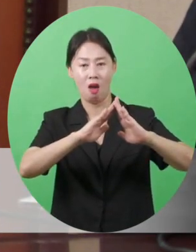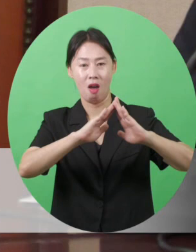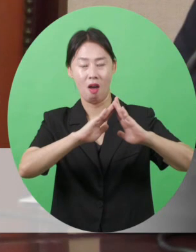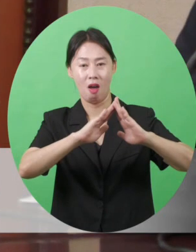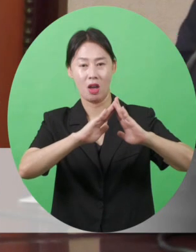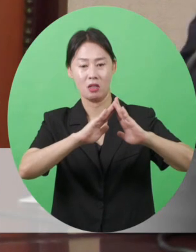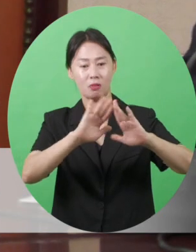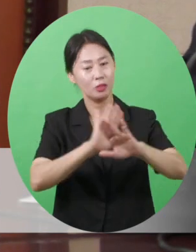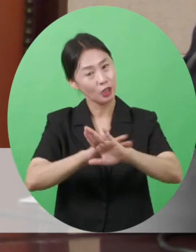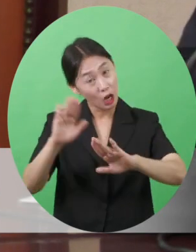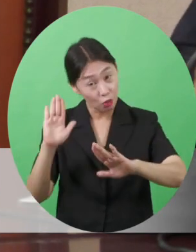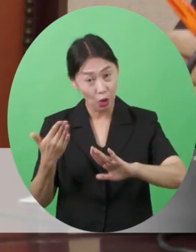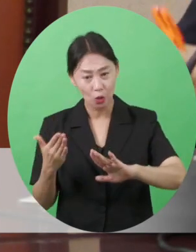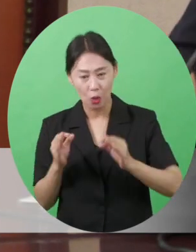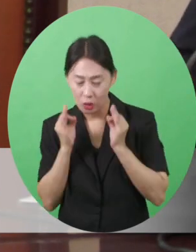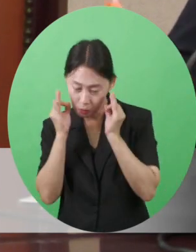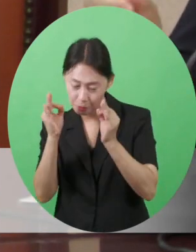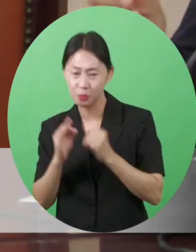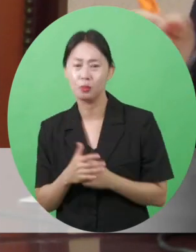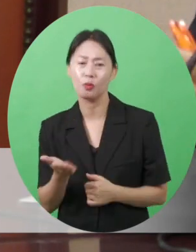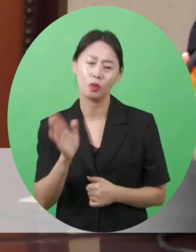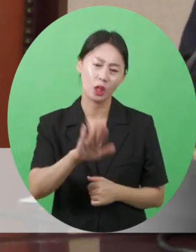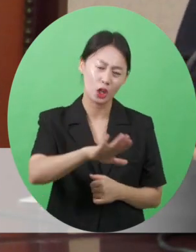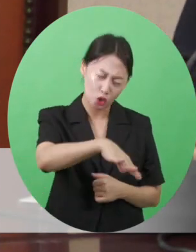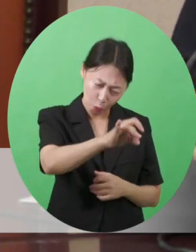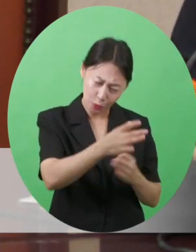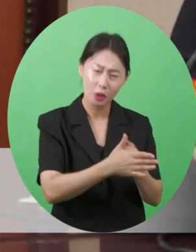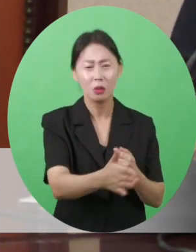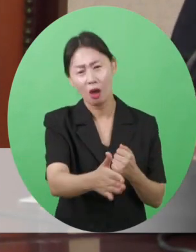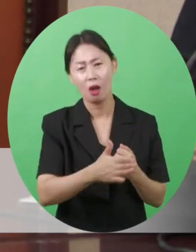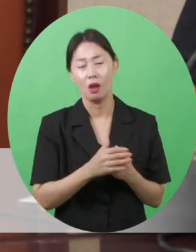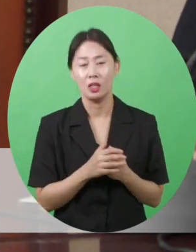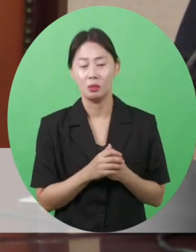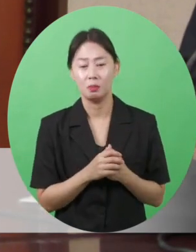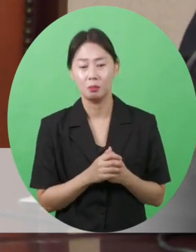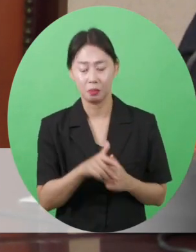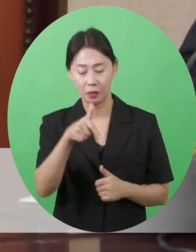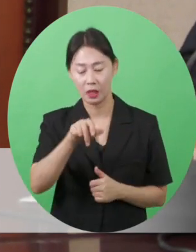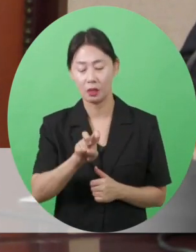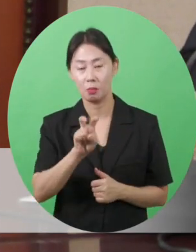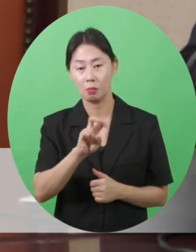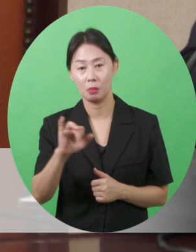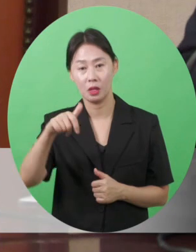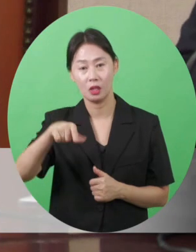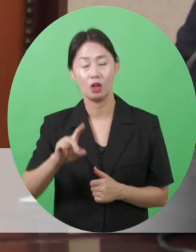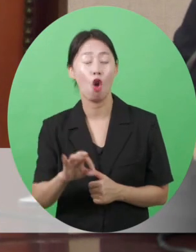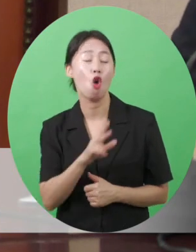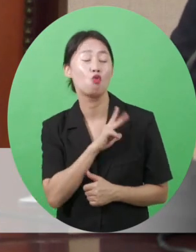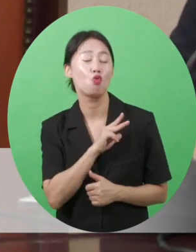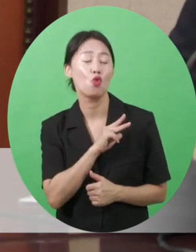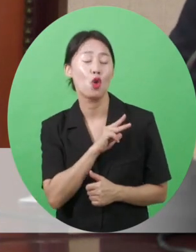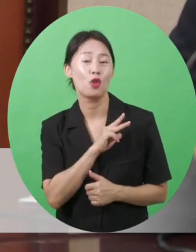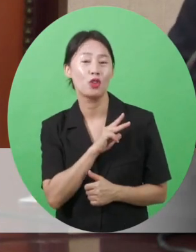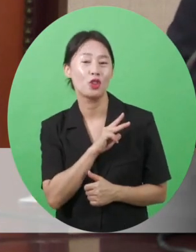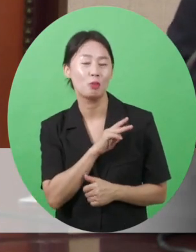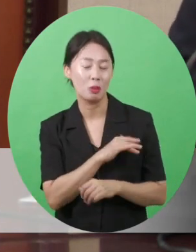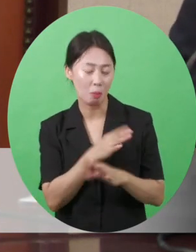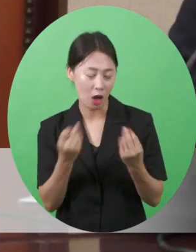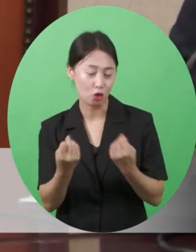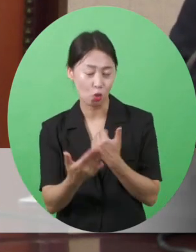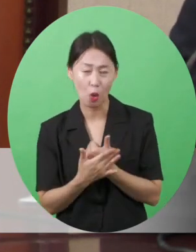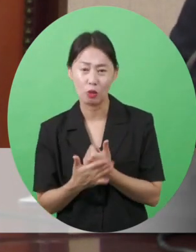지금 이것이 잘 될 수 있도록 노력을 해보는데 처음이라서 우리 김민경 의원님께서 많이 도와주시고 해서